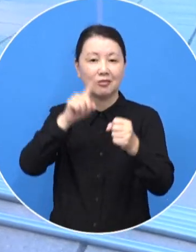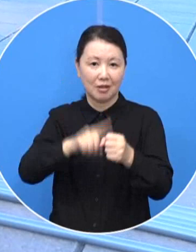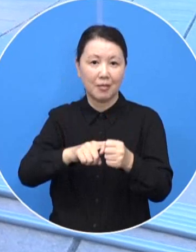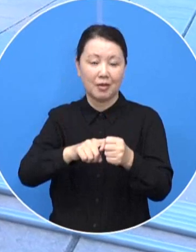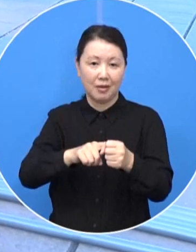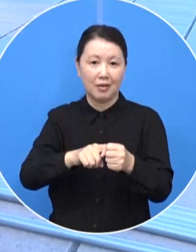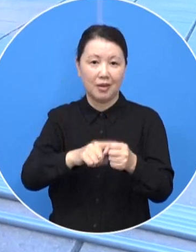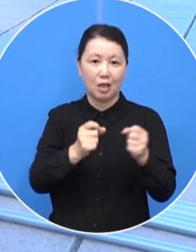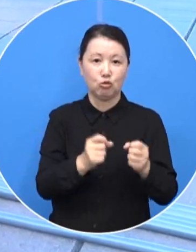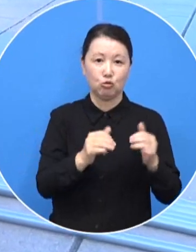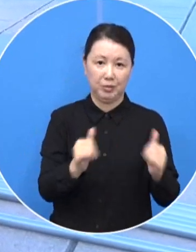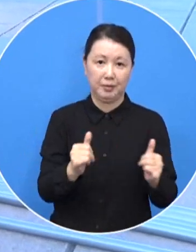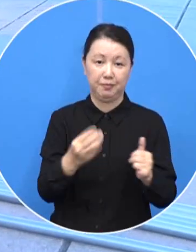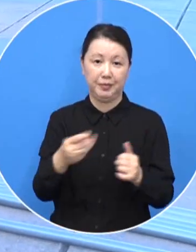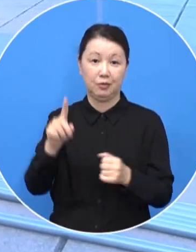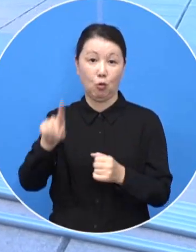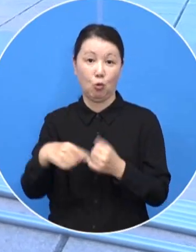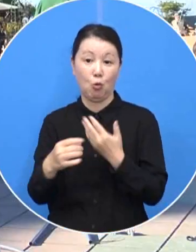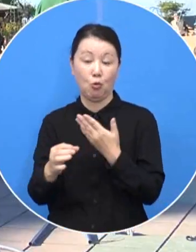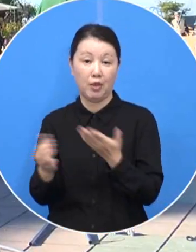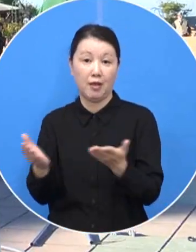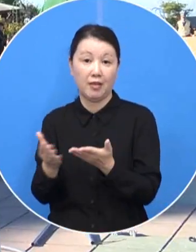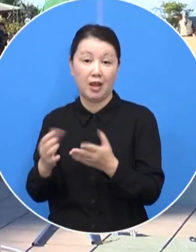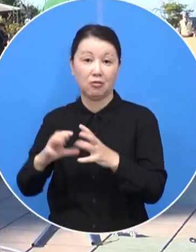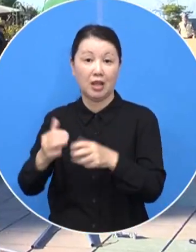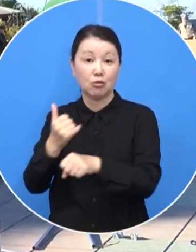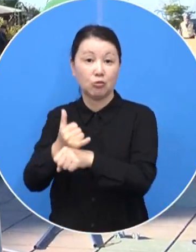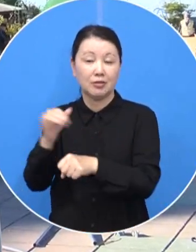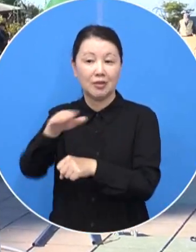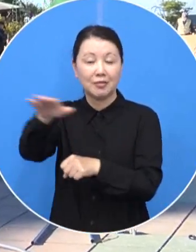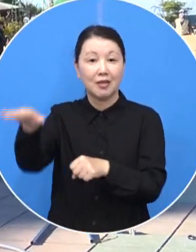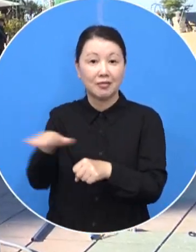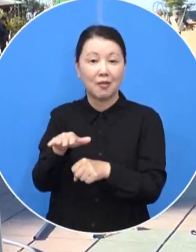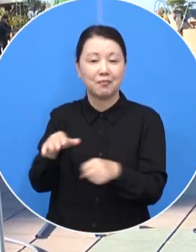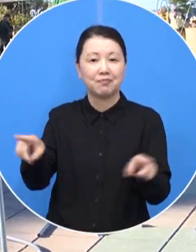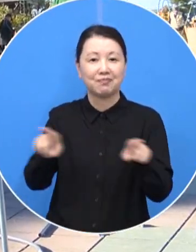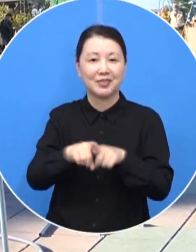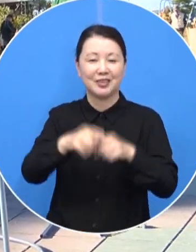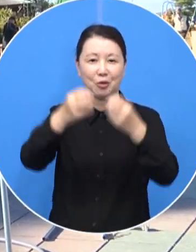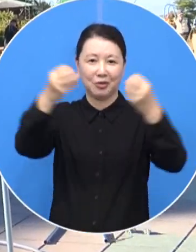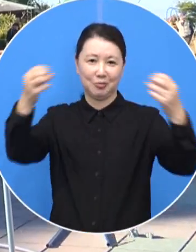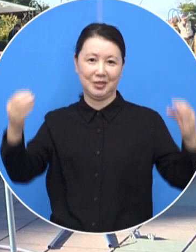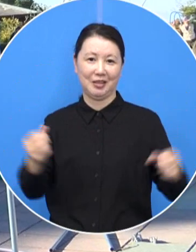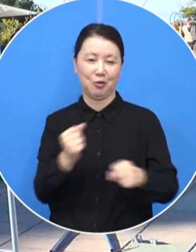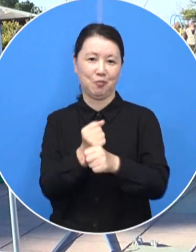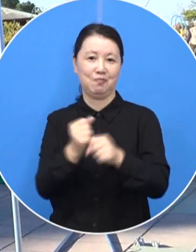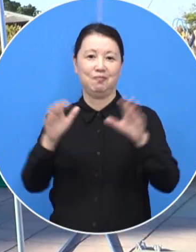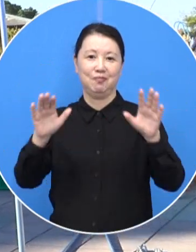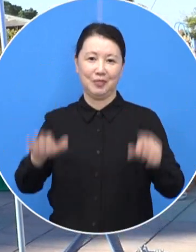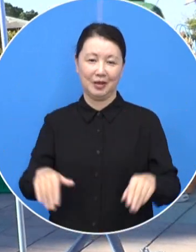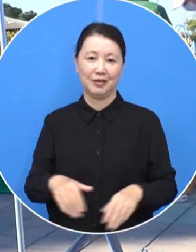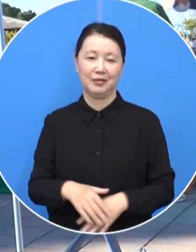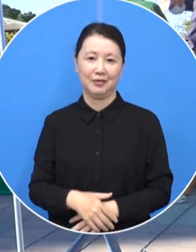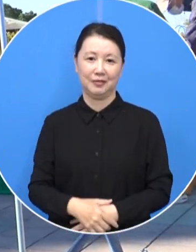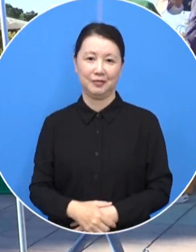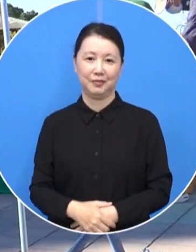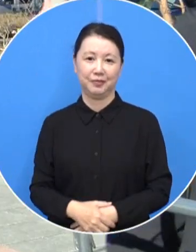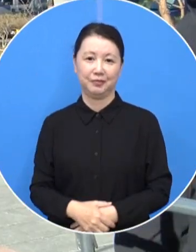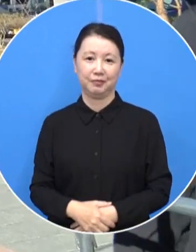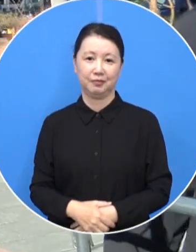らおうと地域住民とみそので働く外国人材の皆さんが一緒にイルミネーション作りを行い